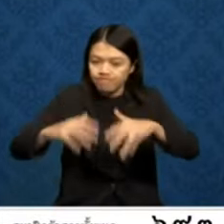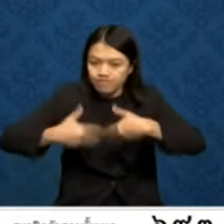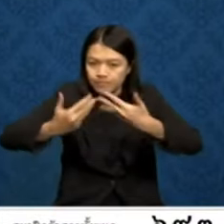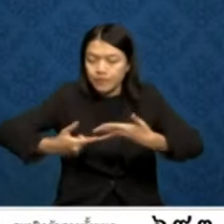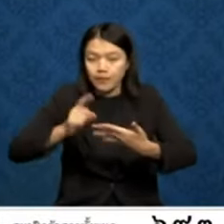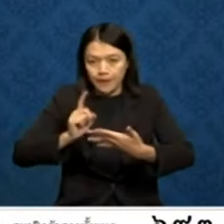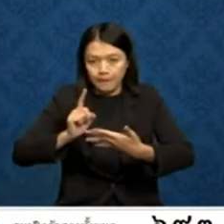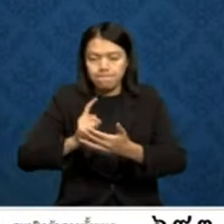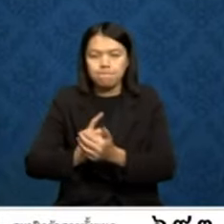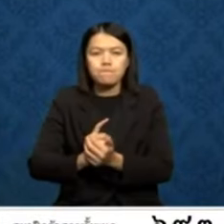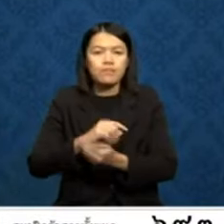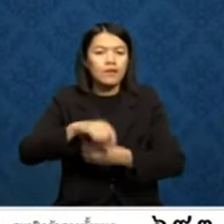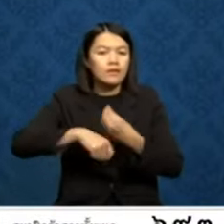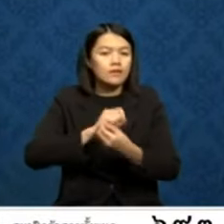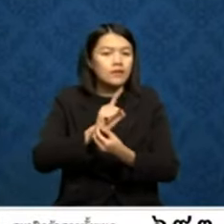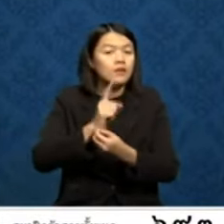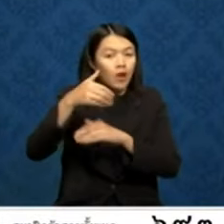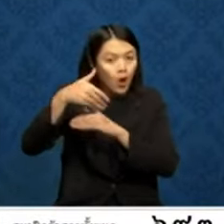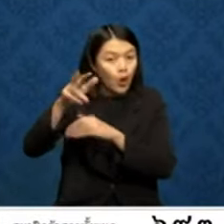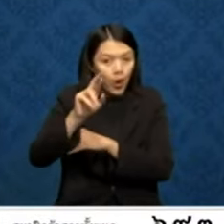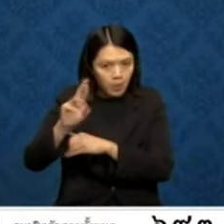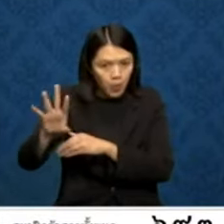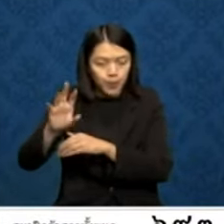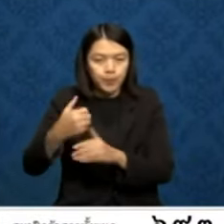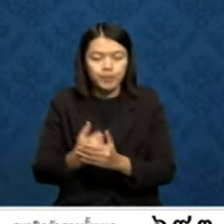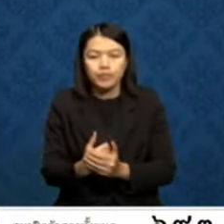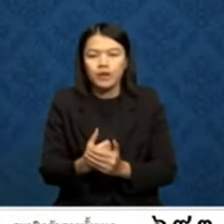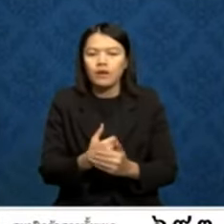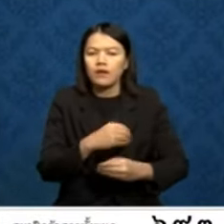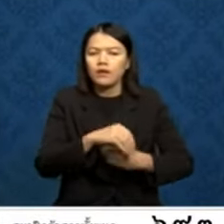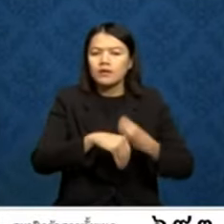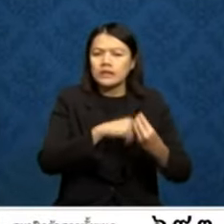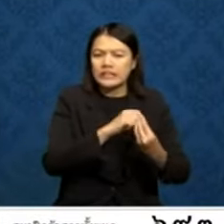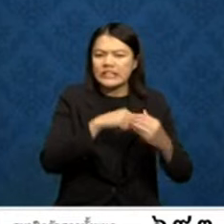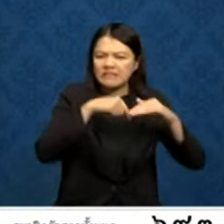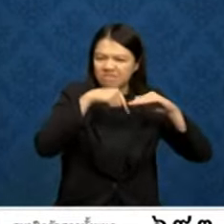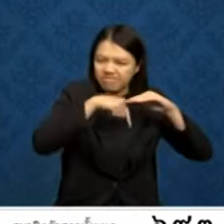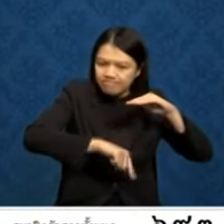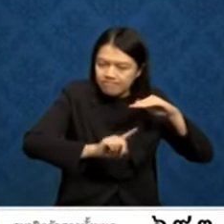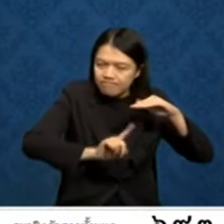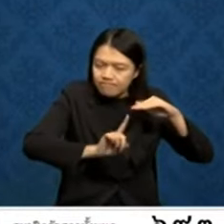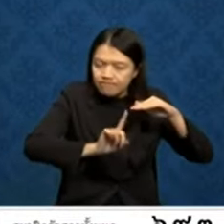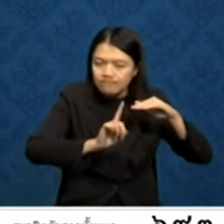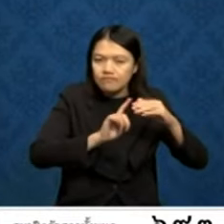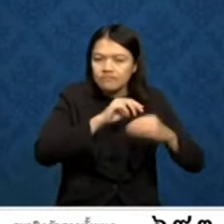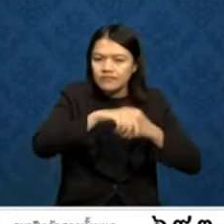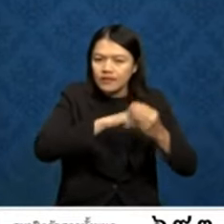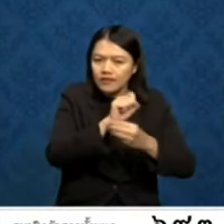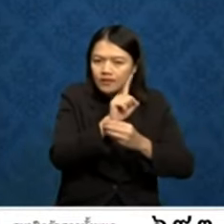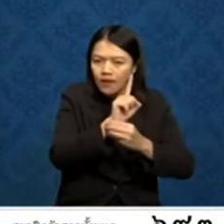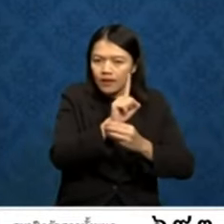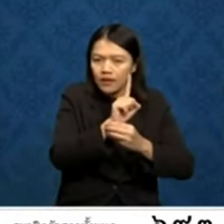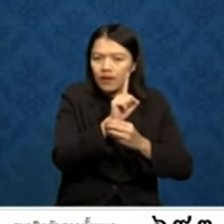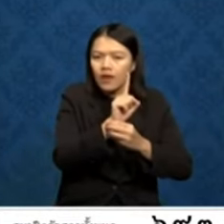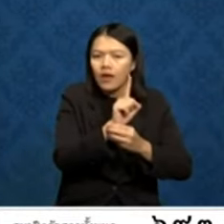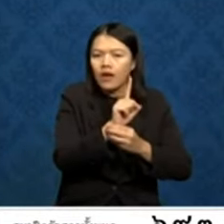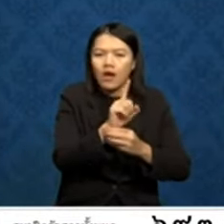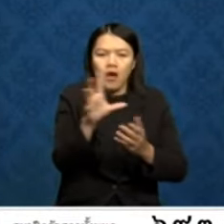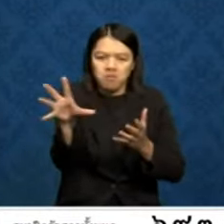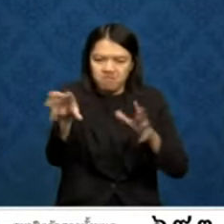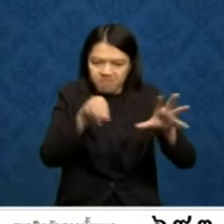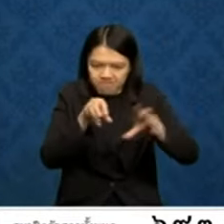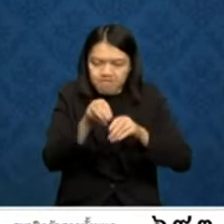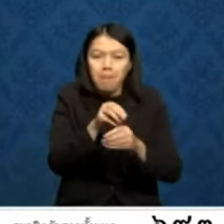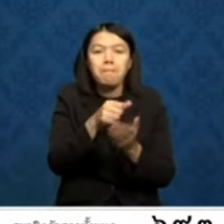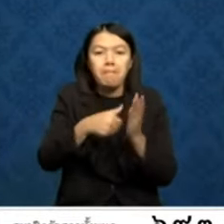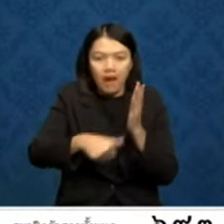เศรษฐกิจนอกระบบ informal economy และเศรษฐกิจใต้ดิน underground economy เข้าสู่ระบบภาษีที่